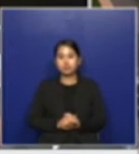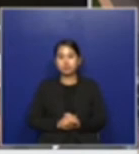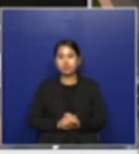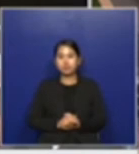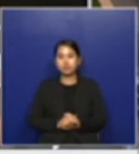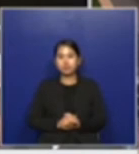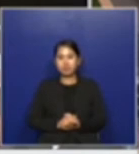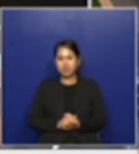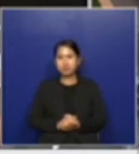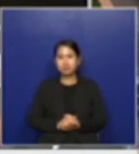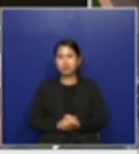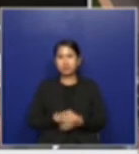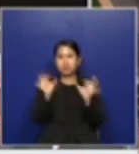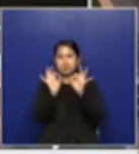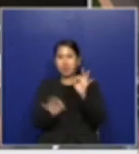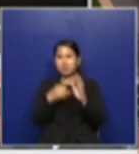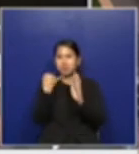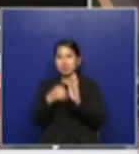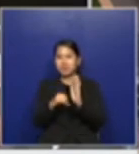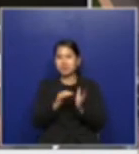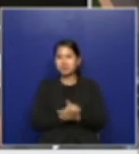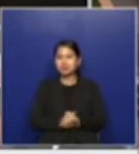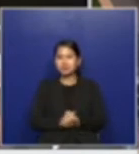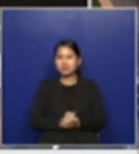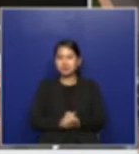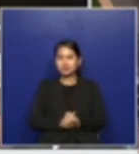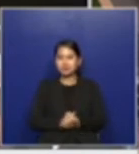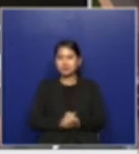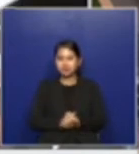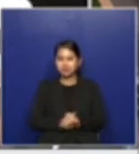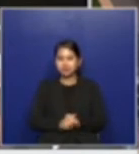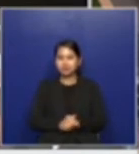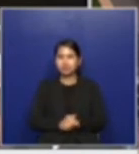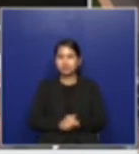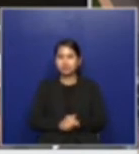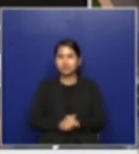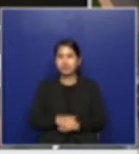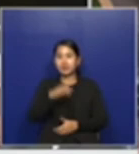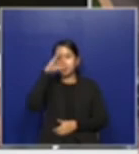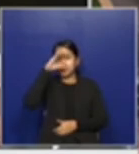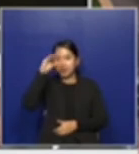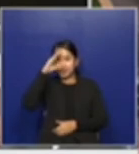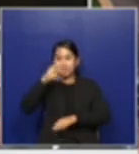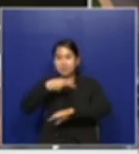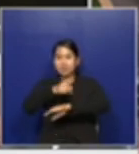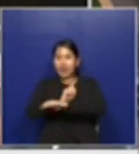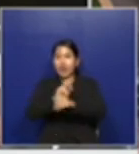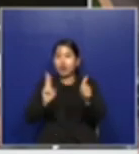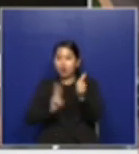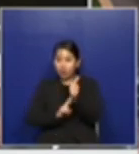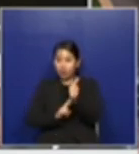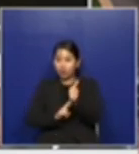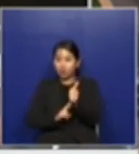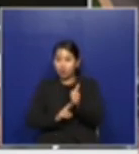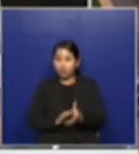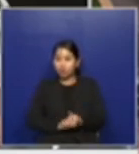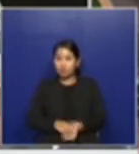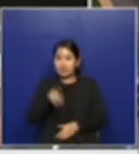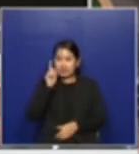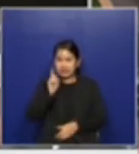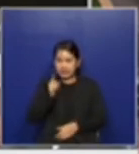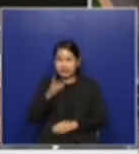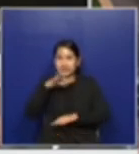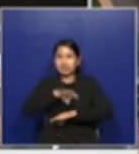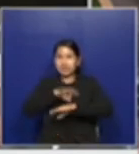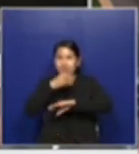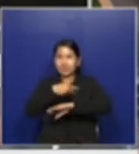ผิดพลาดถึงขนาดนี้เลยฮะนายชวนหลีกภัยรองประธานสภาคนที่1เขาเป็นประธานรัฐสภาเป็นประธานสภาผู้แทนราษ